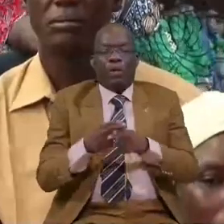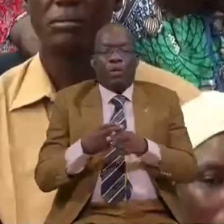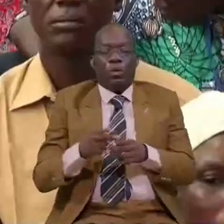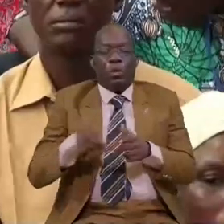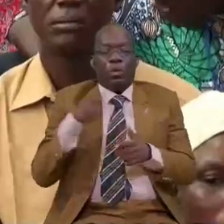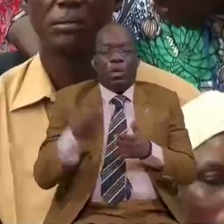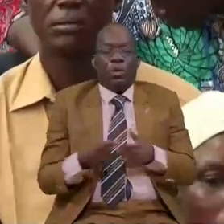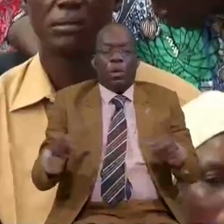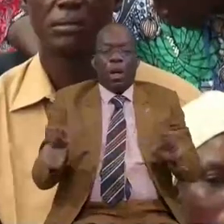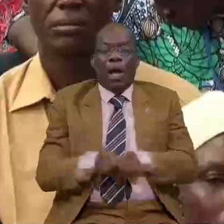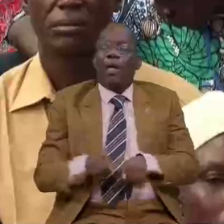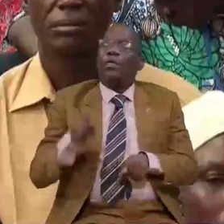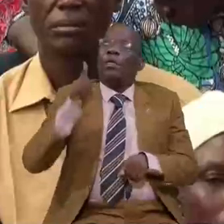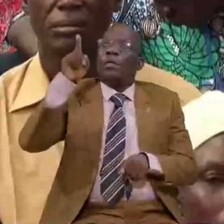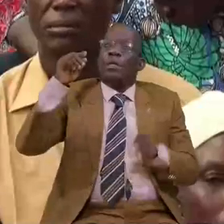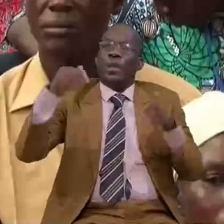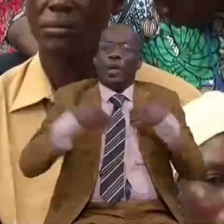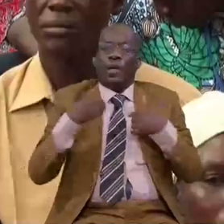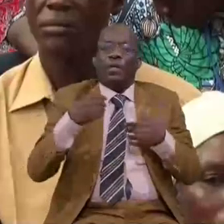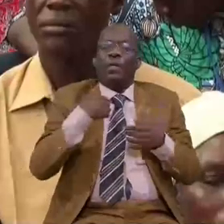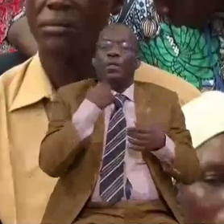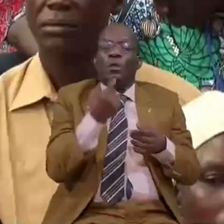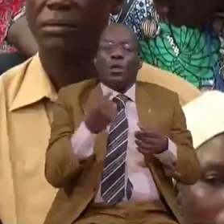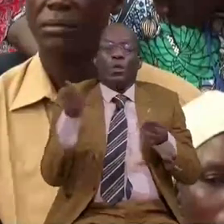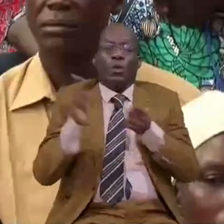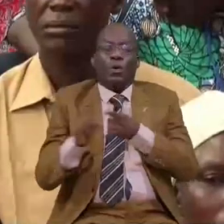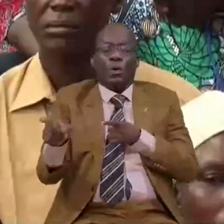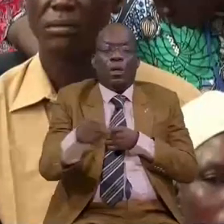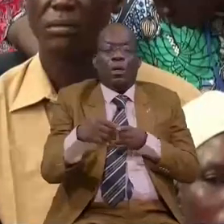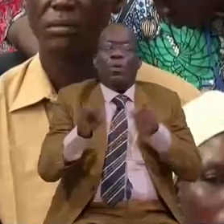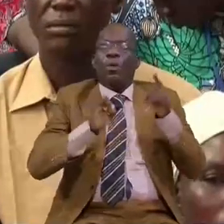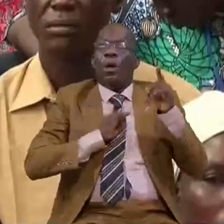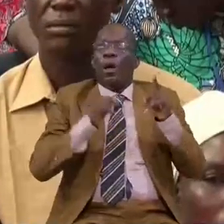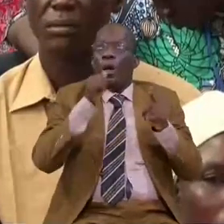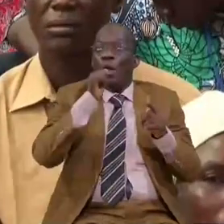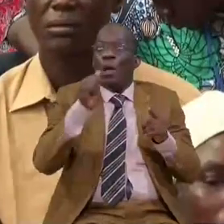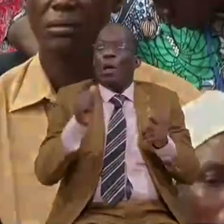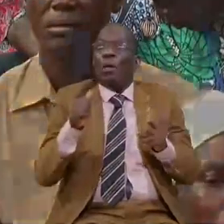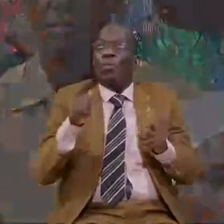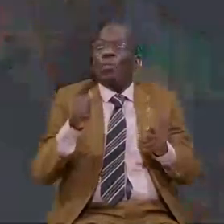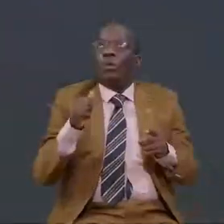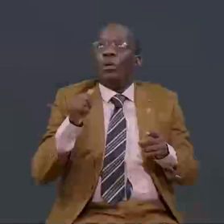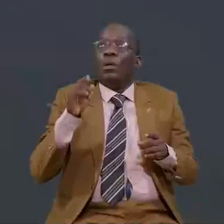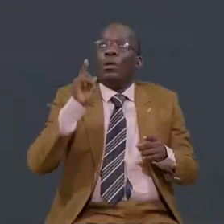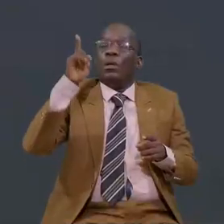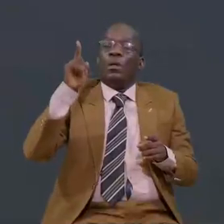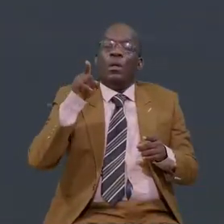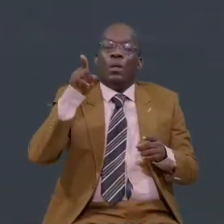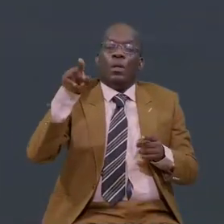On nous dit, lorsque Jésus leur eut dit, c'est moi,